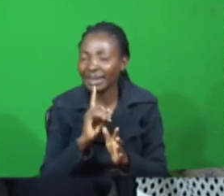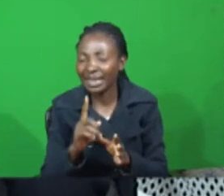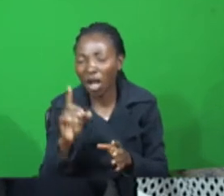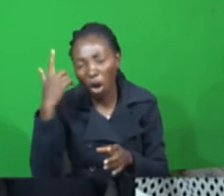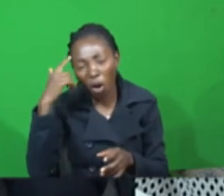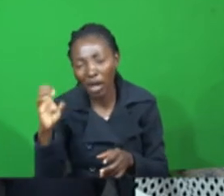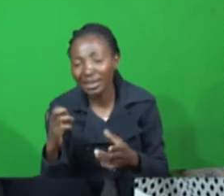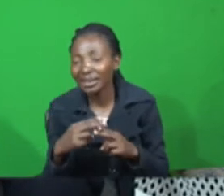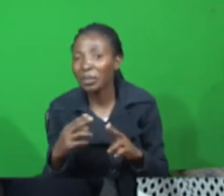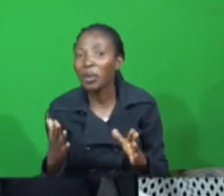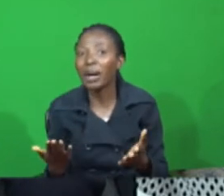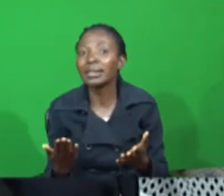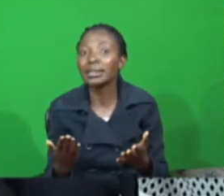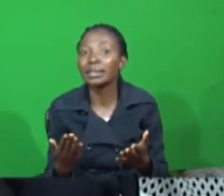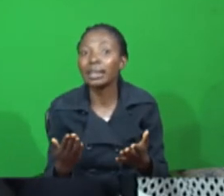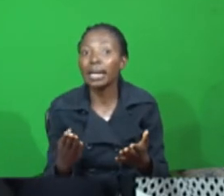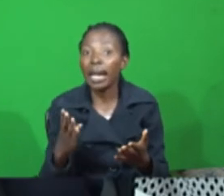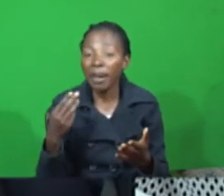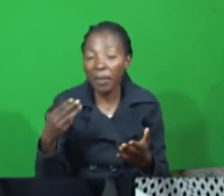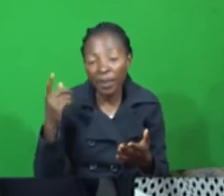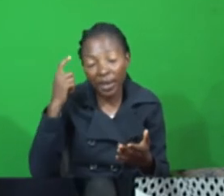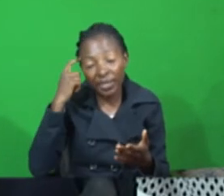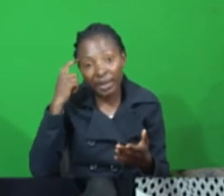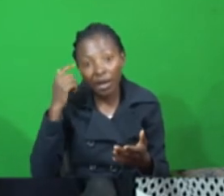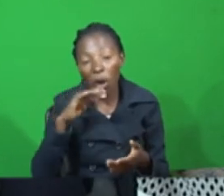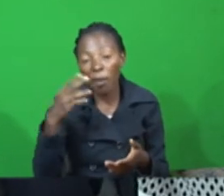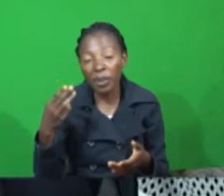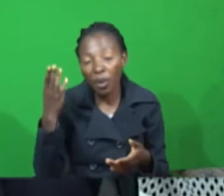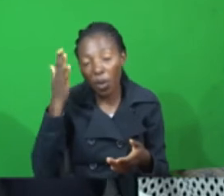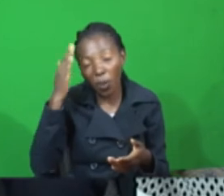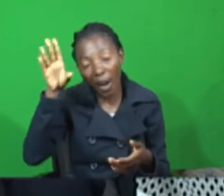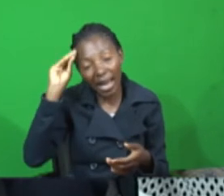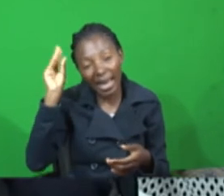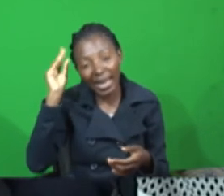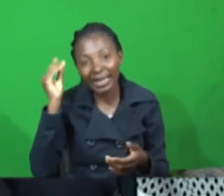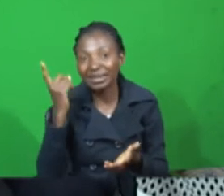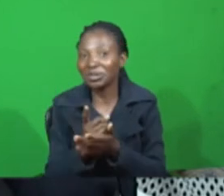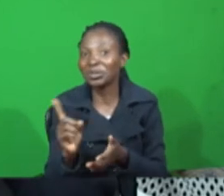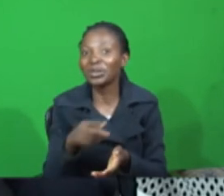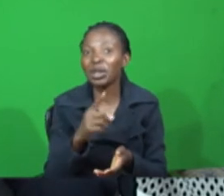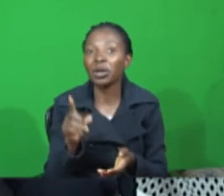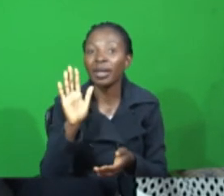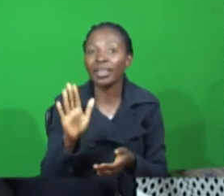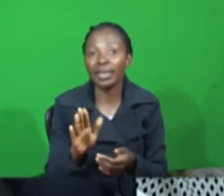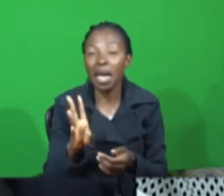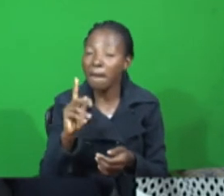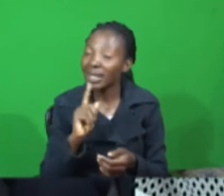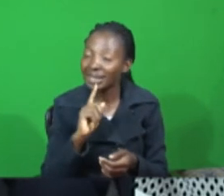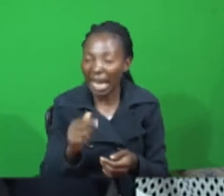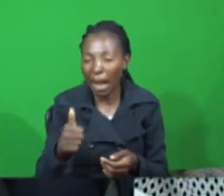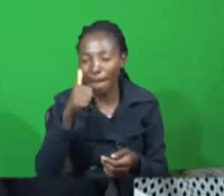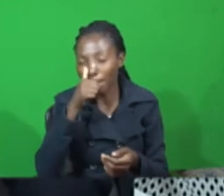ndangoti kumakoreji ndofundisaunozivakuti vanhu vanozofunga kuti vanhu vese vakafunda wakaora aiwa ndiri kuti zvakanyanya